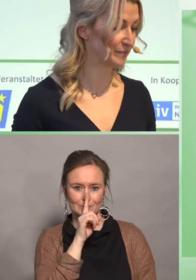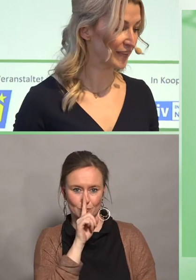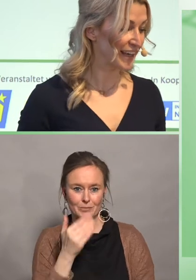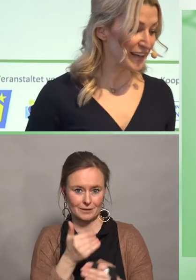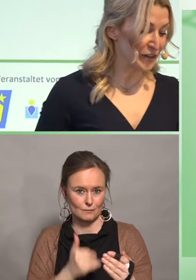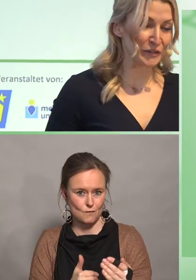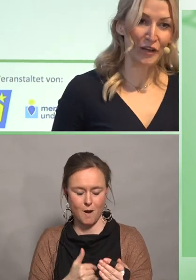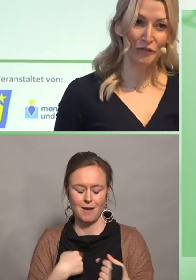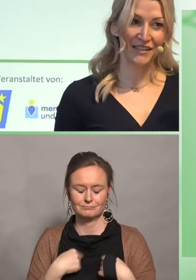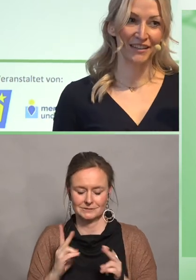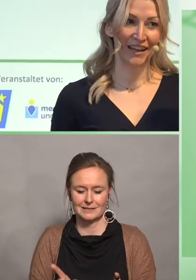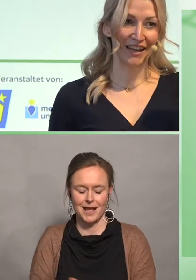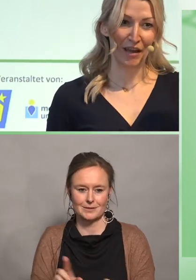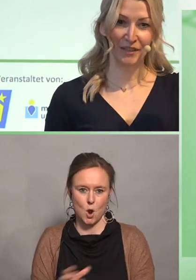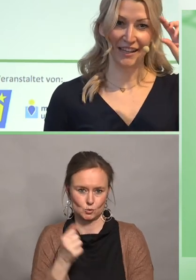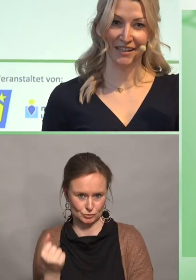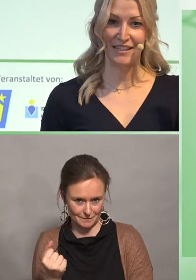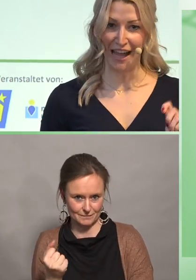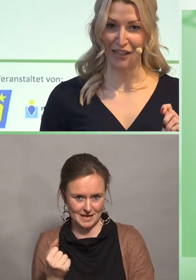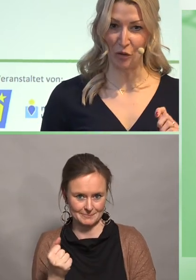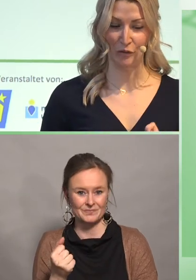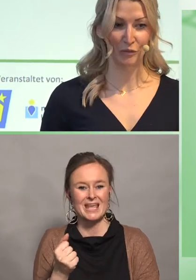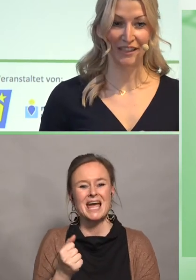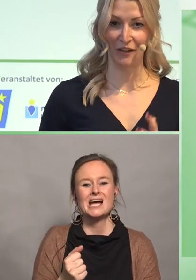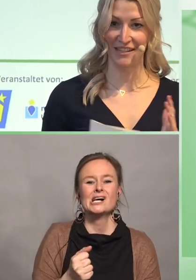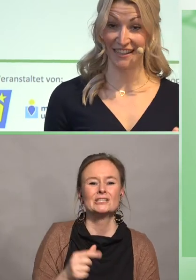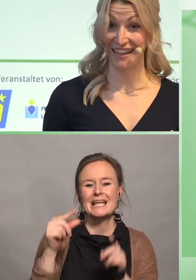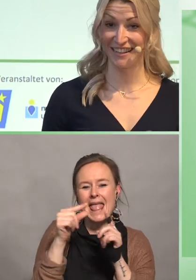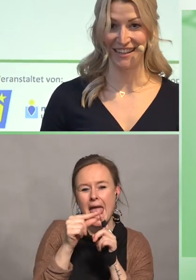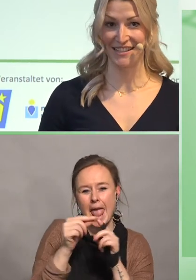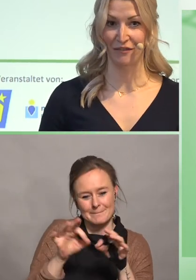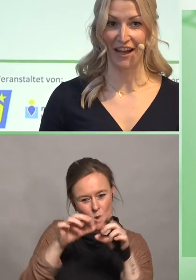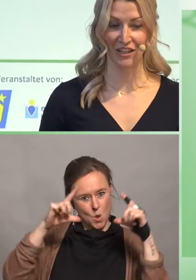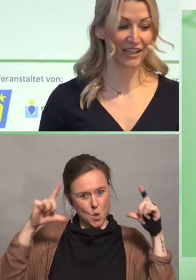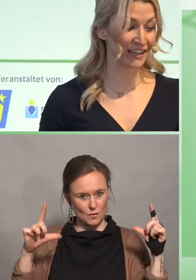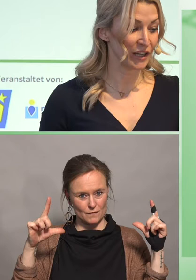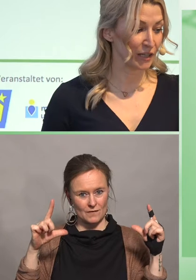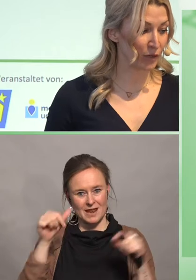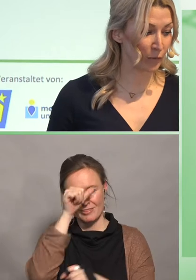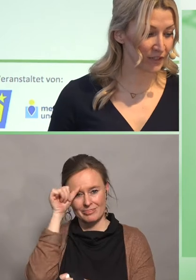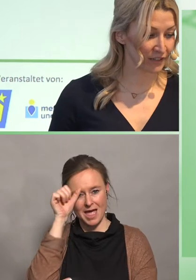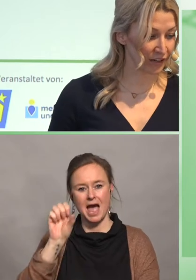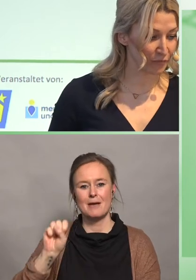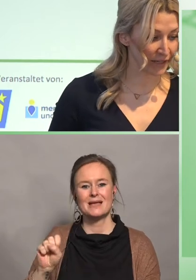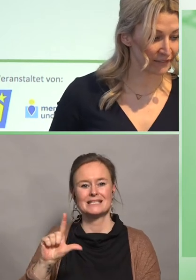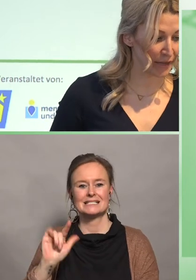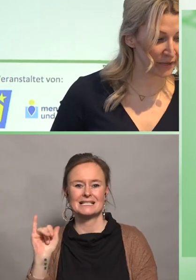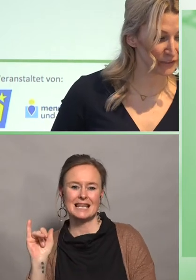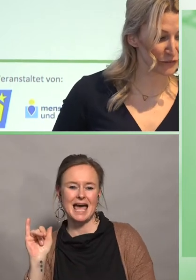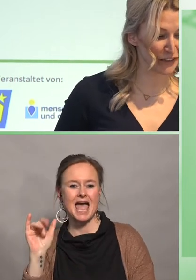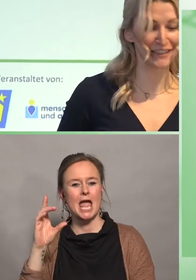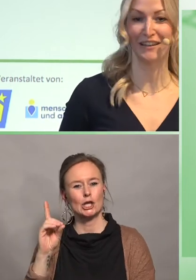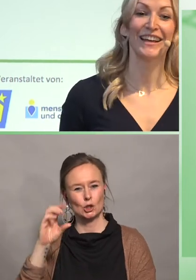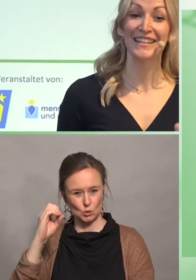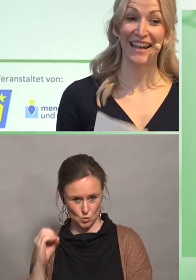ich, jeder. Und da öffnet sich dann eine App, die nennt sich Slido, und über die können Sie gerne jederzeit Fragen stellen. Ich bekomme die dann da auf mein Tablet